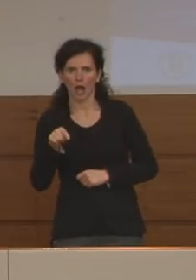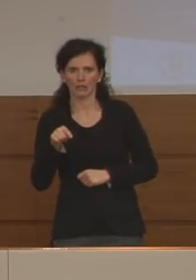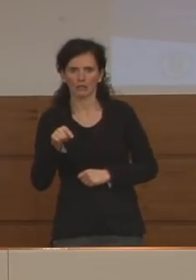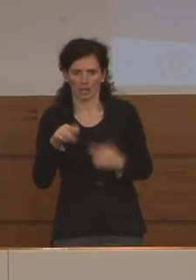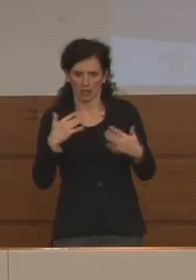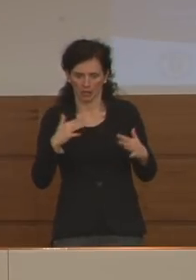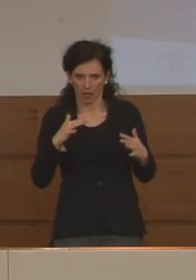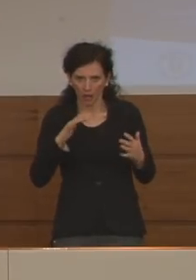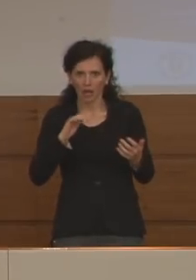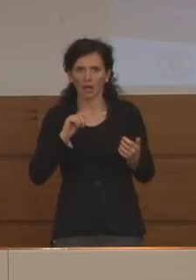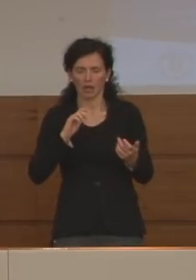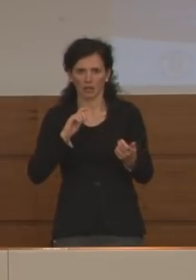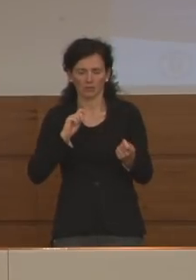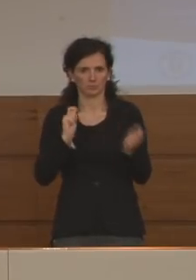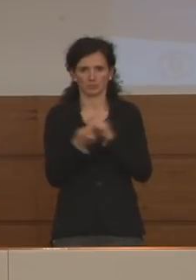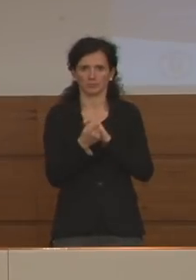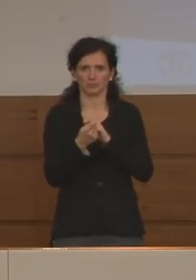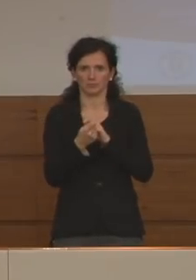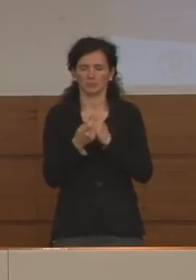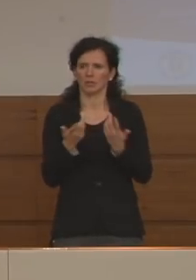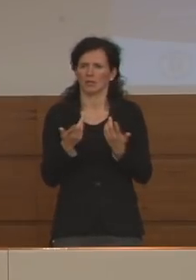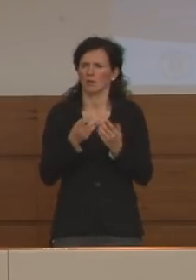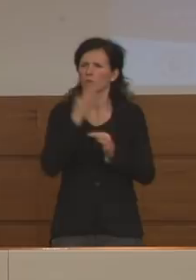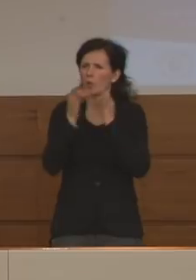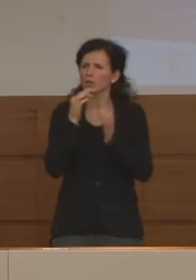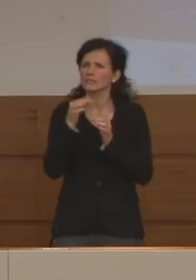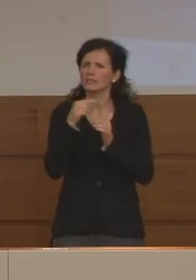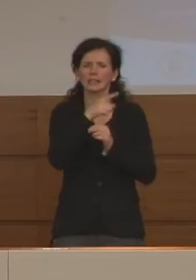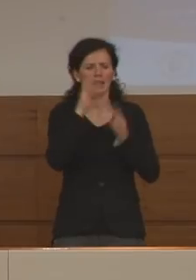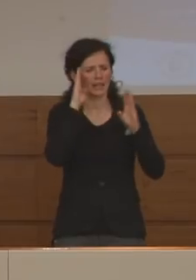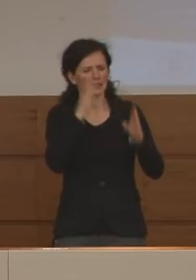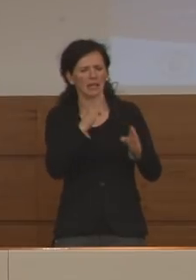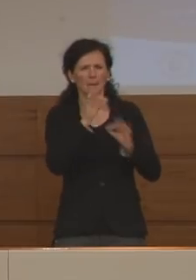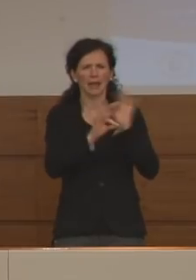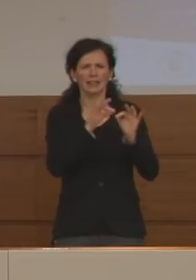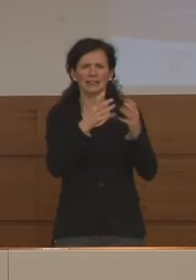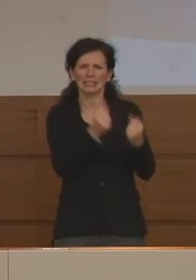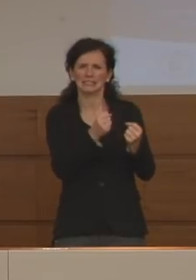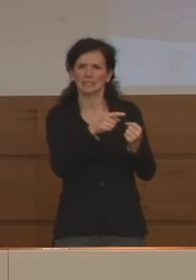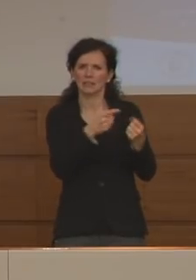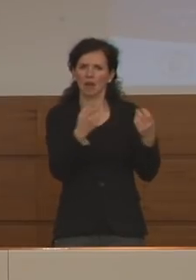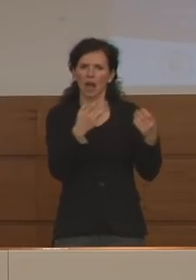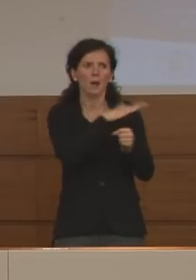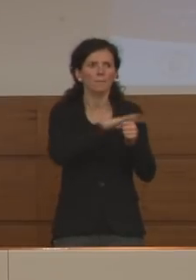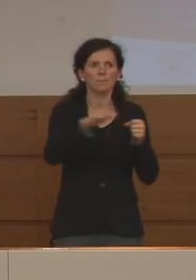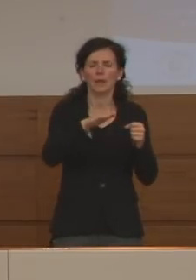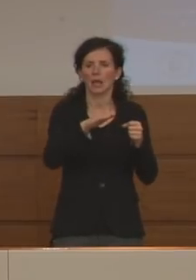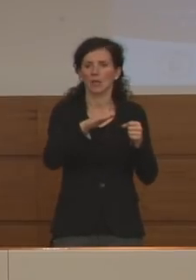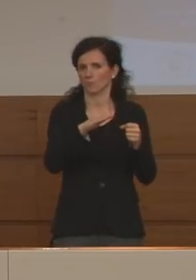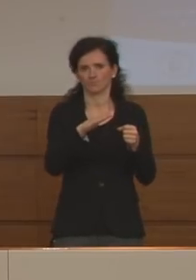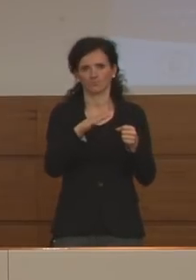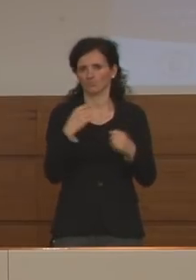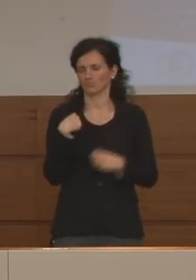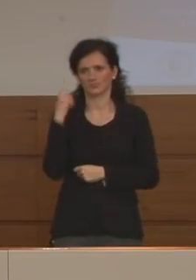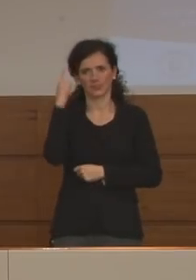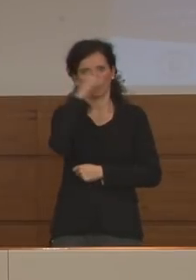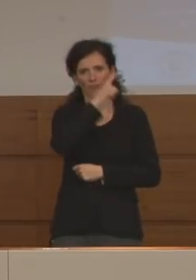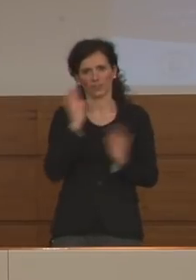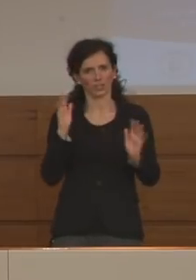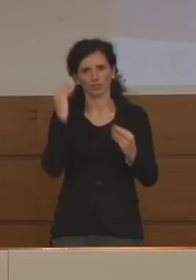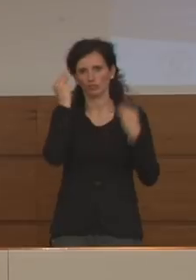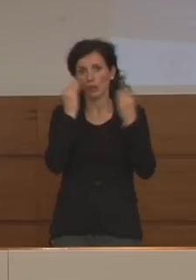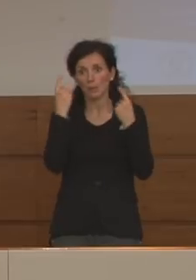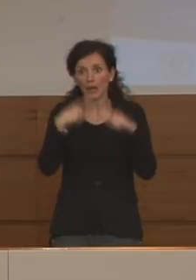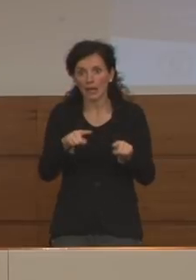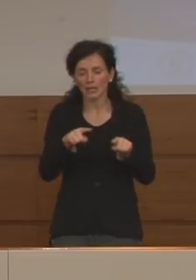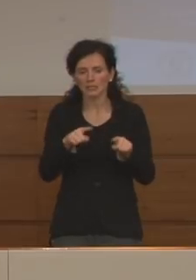riesce difficile pensare che sia dovuto a una saturazione delle terapie intensive tanto più che mi risulta che con l'aiuto ovviamente la